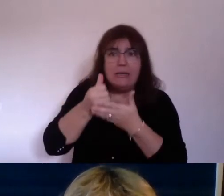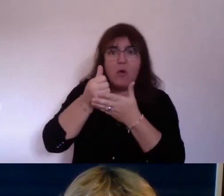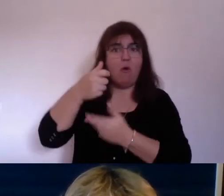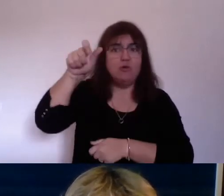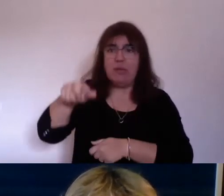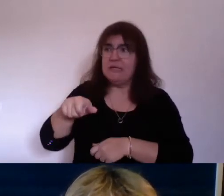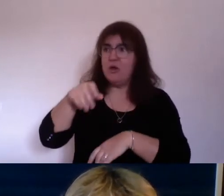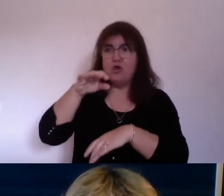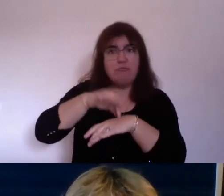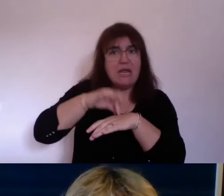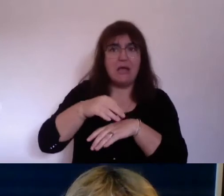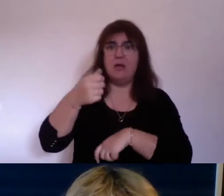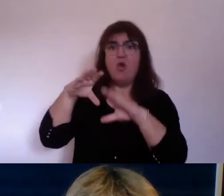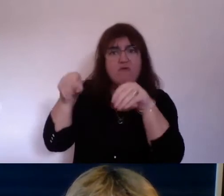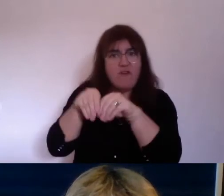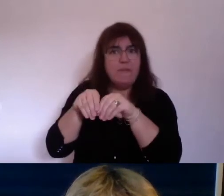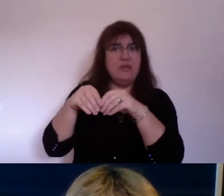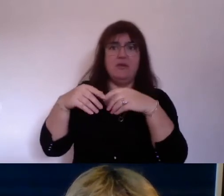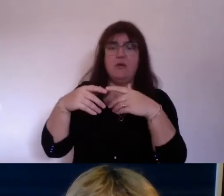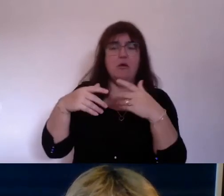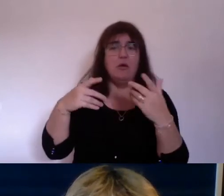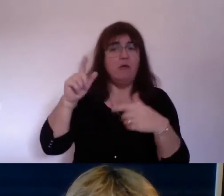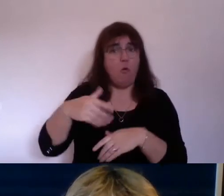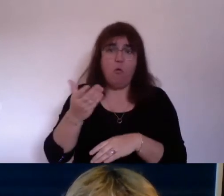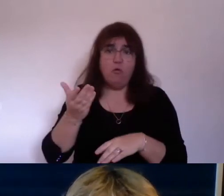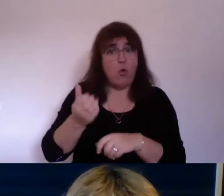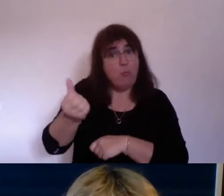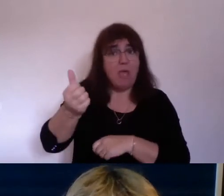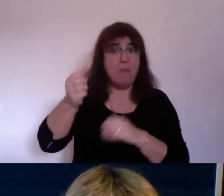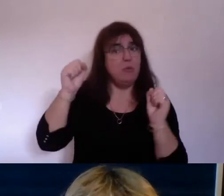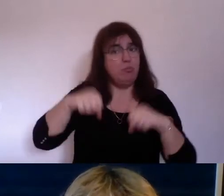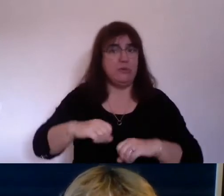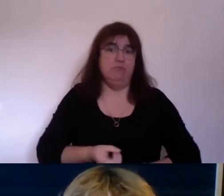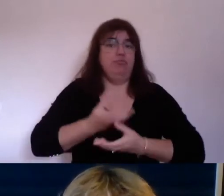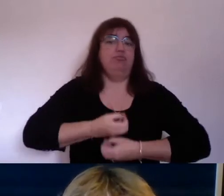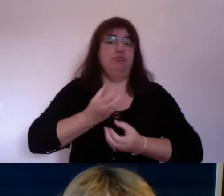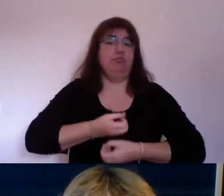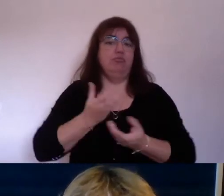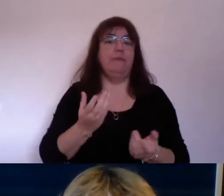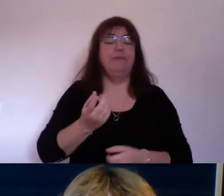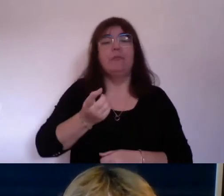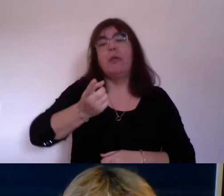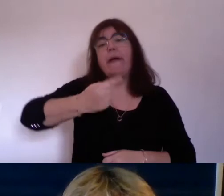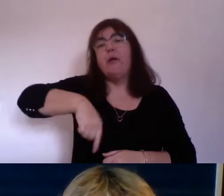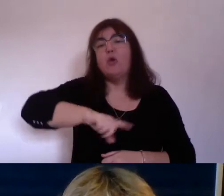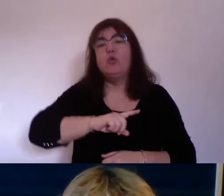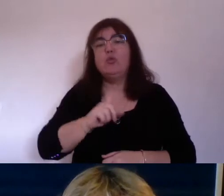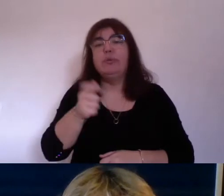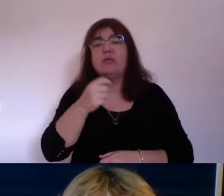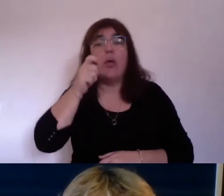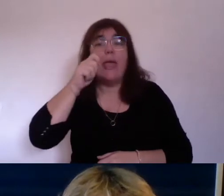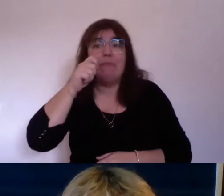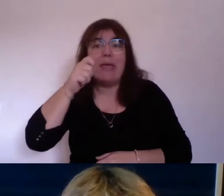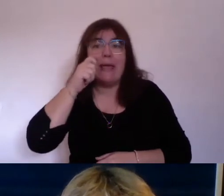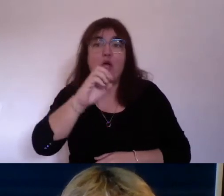Que les citoyens aient la parole au travers des différentes émissions de notre canal Delta 7. Et alors nous, comme vous avez compris, qu'on n'est pas on est expert du numérique en fait,